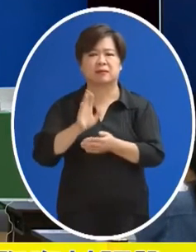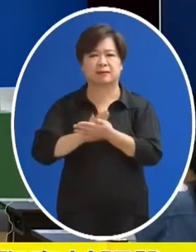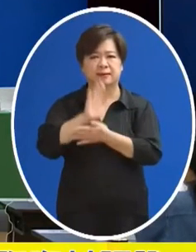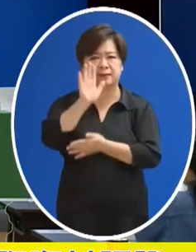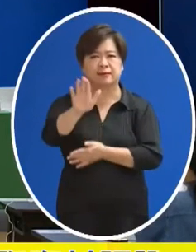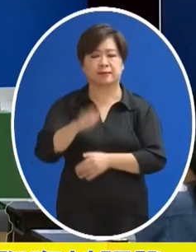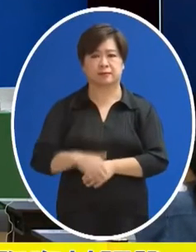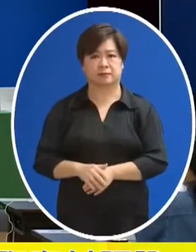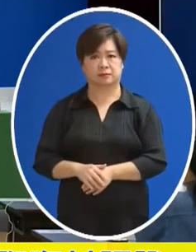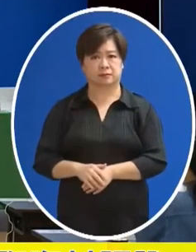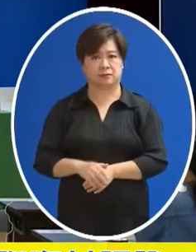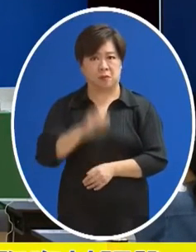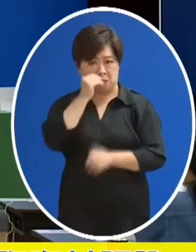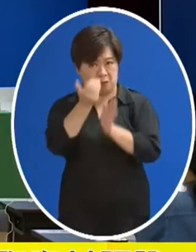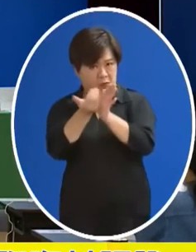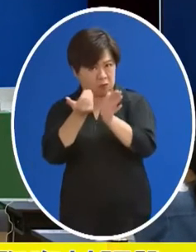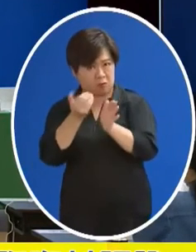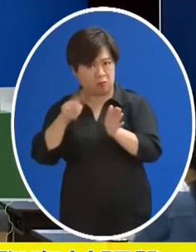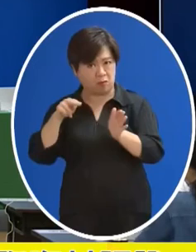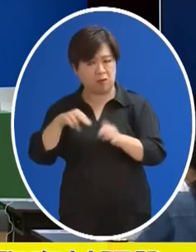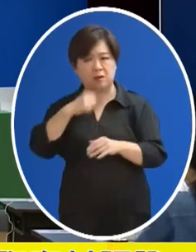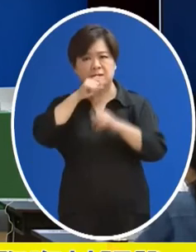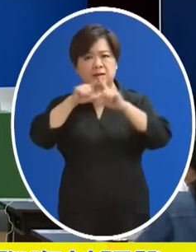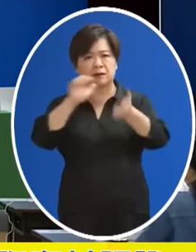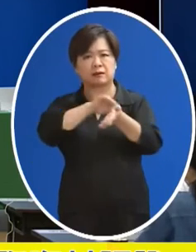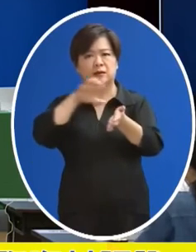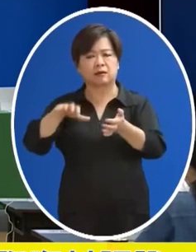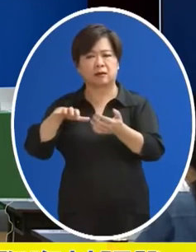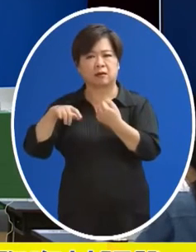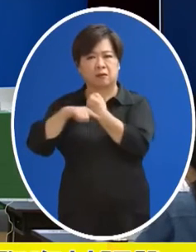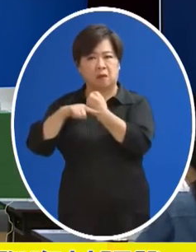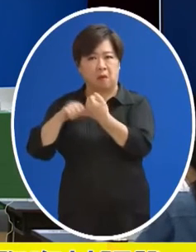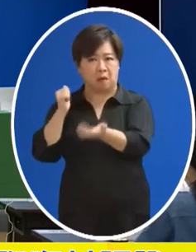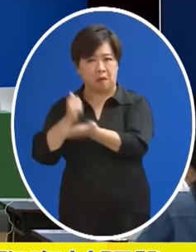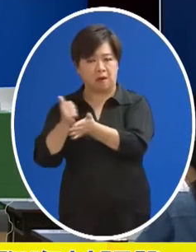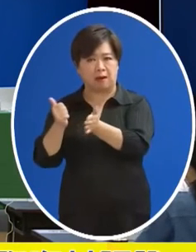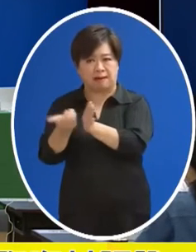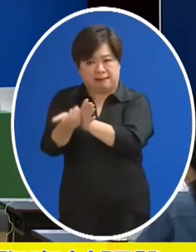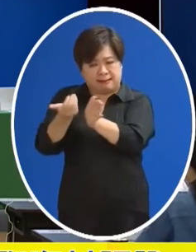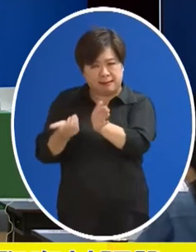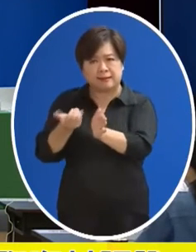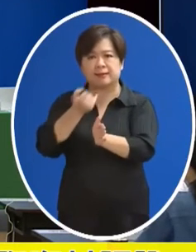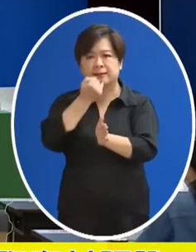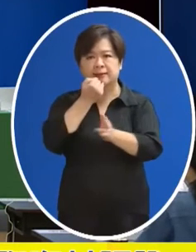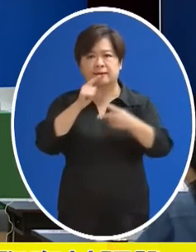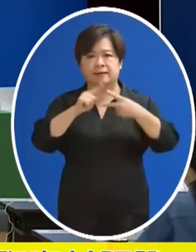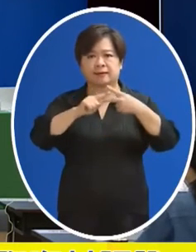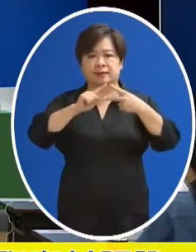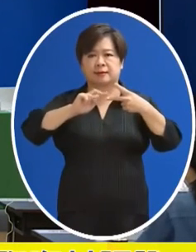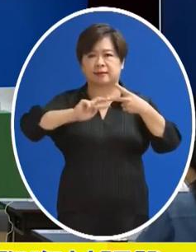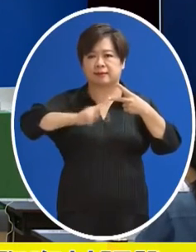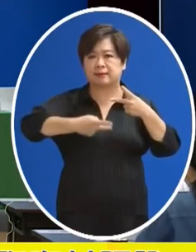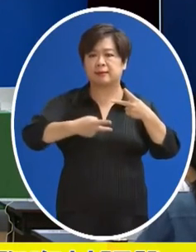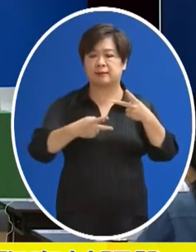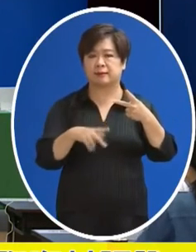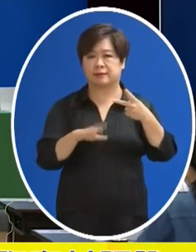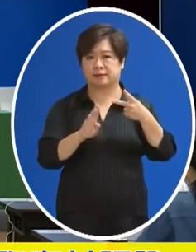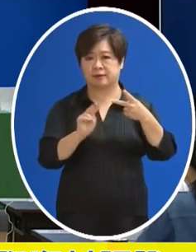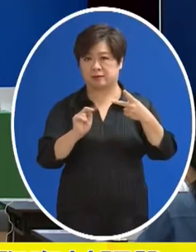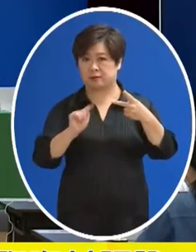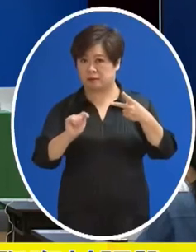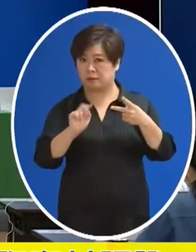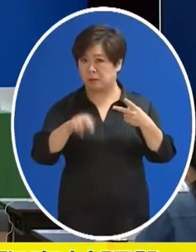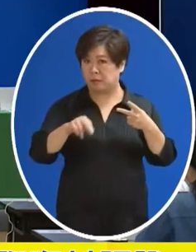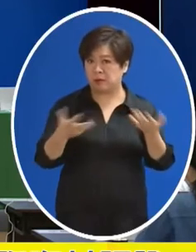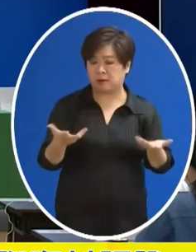示我们有机会提早在台大结果出来之前会执行AZ 加 BNT 的这样的混打计划的执行？